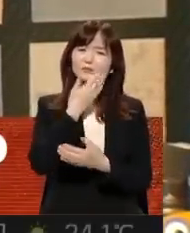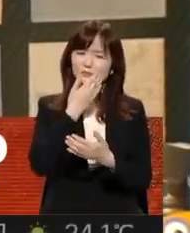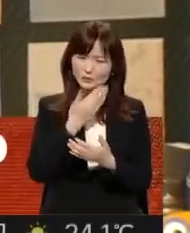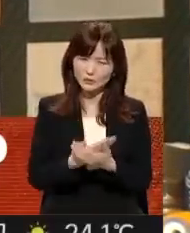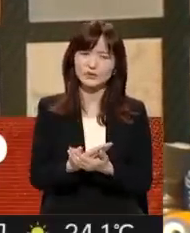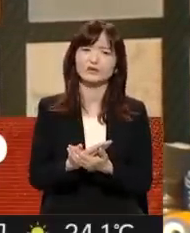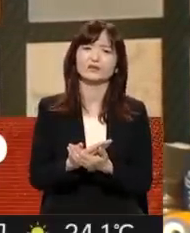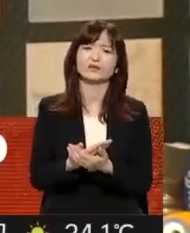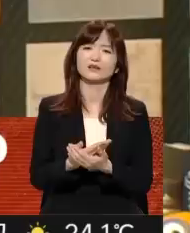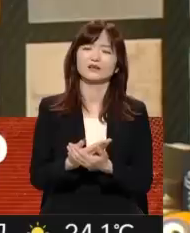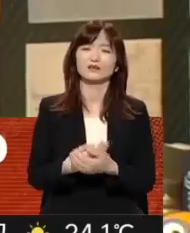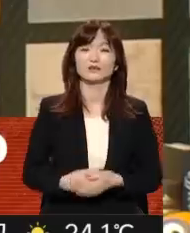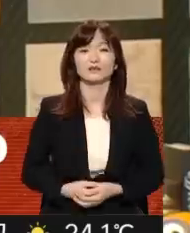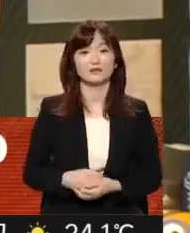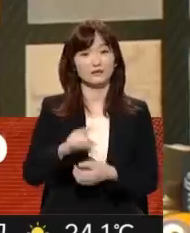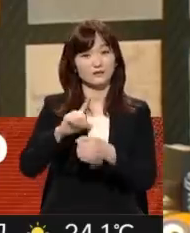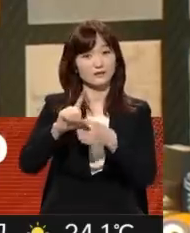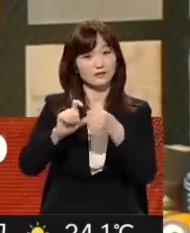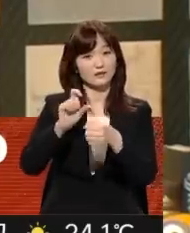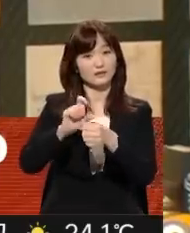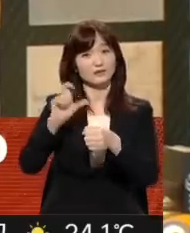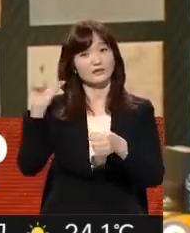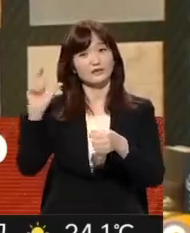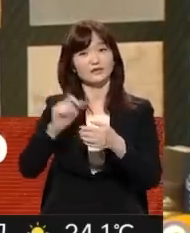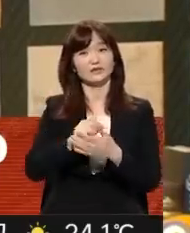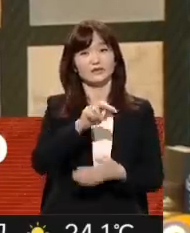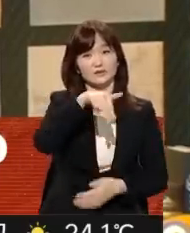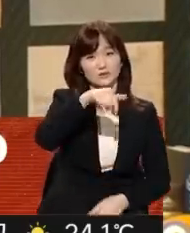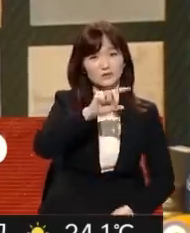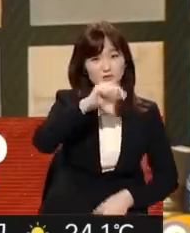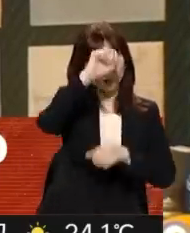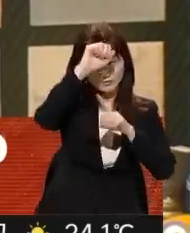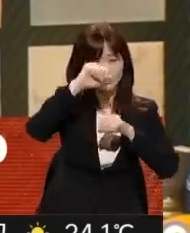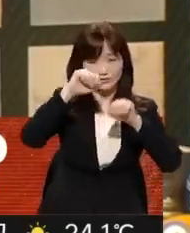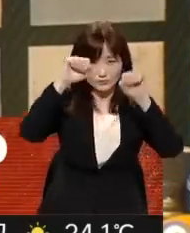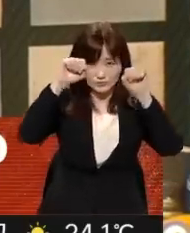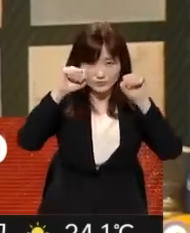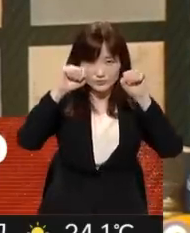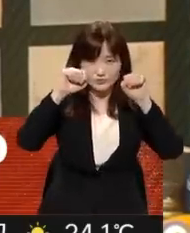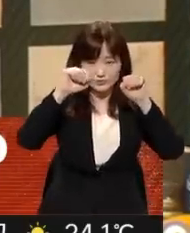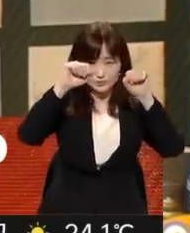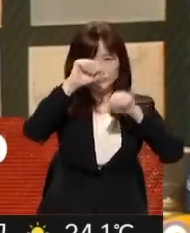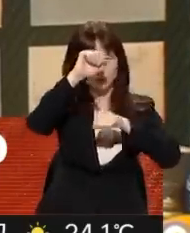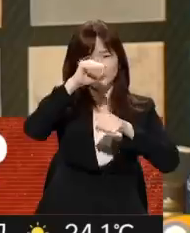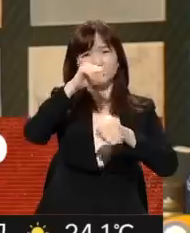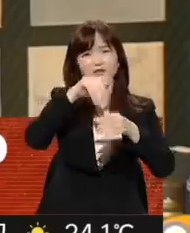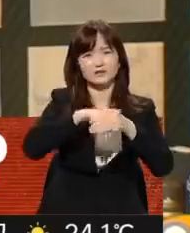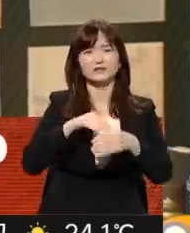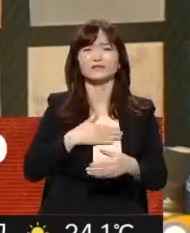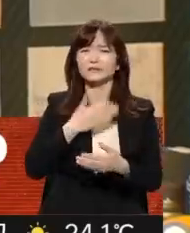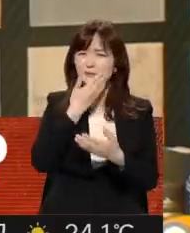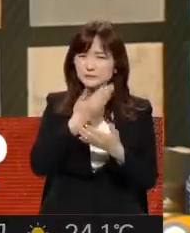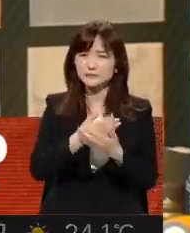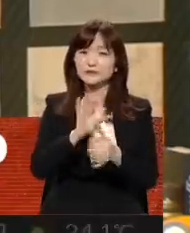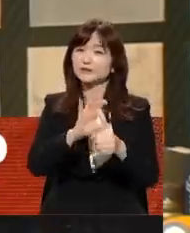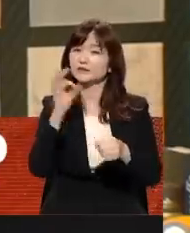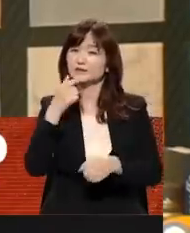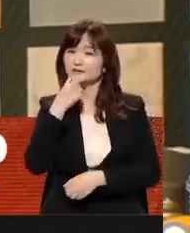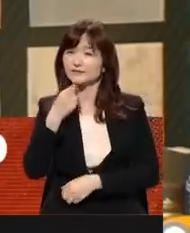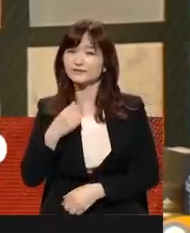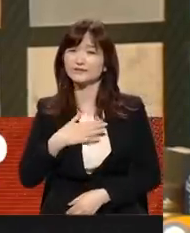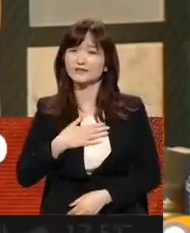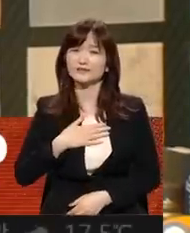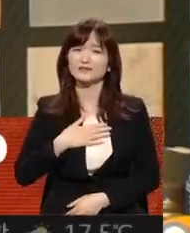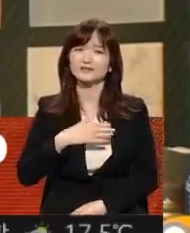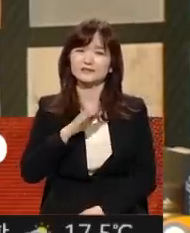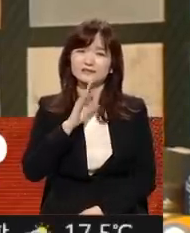거야. 그리고 이 15년 전 마이클 조던 있는 이 운동화, 아, 이거 정말 내게 소중한 거야. 10년 전 이 팬티, 내게